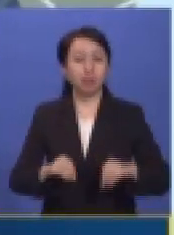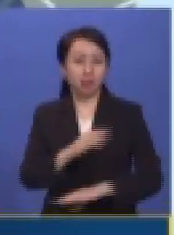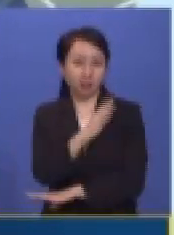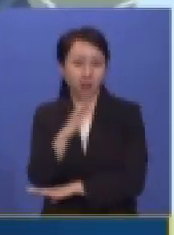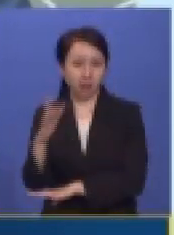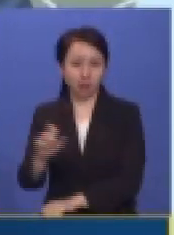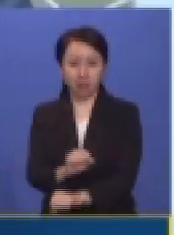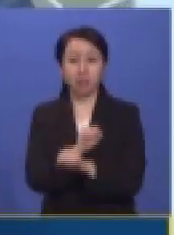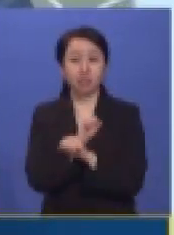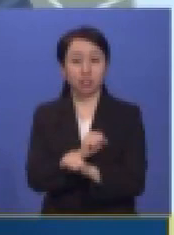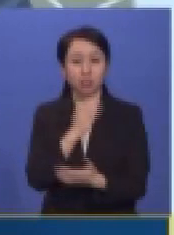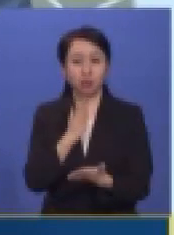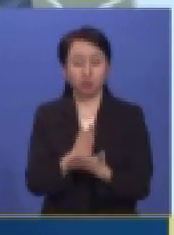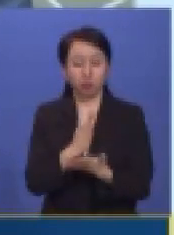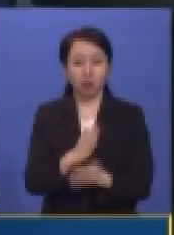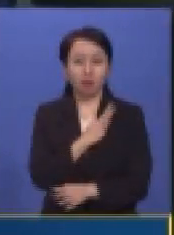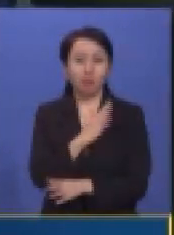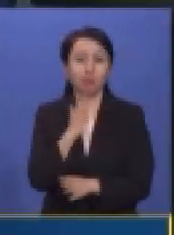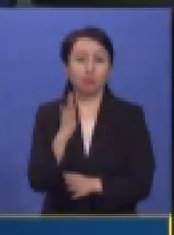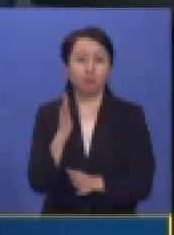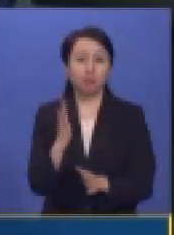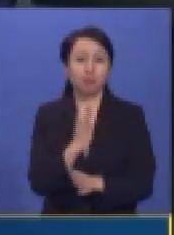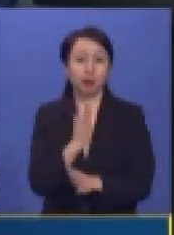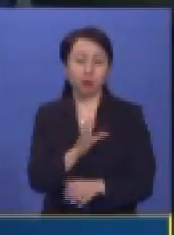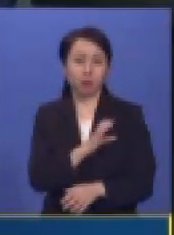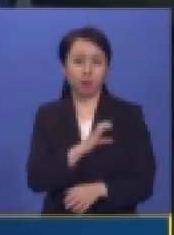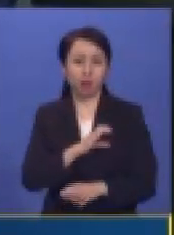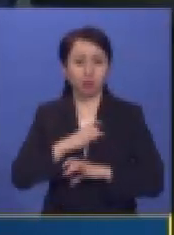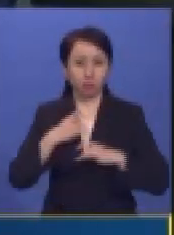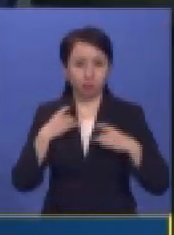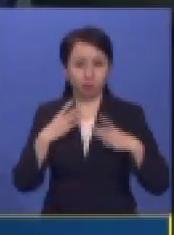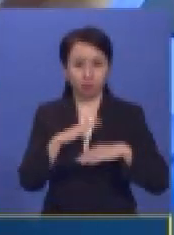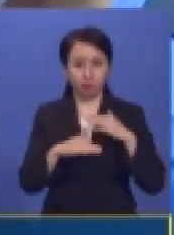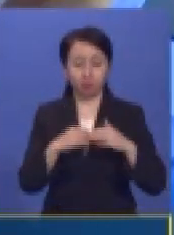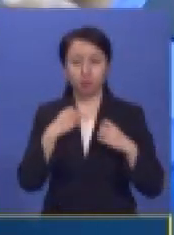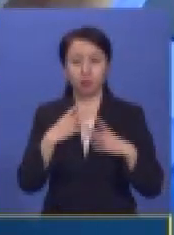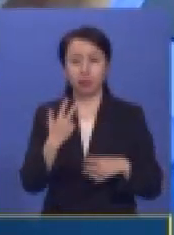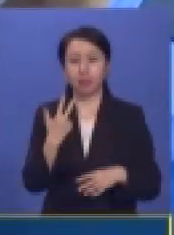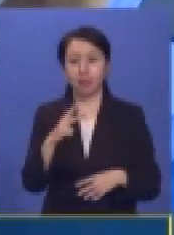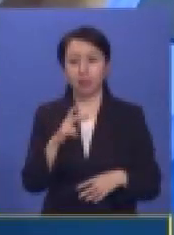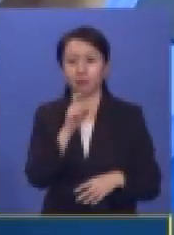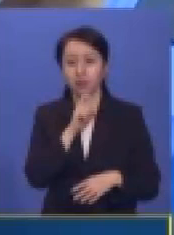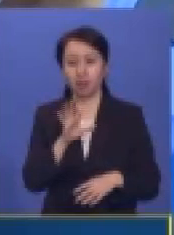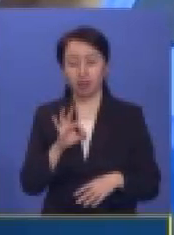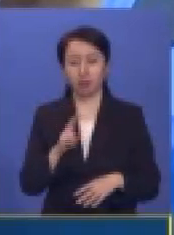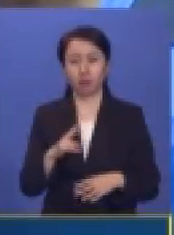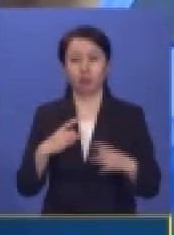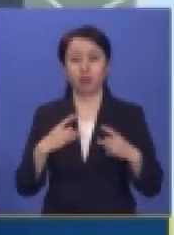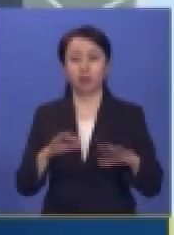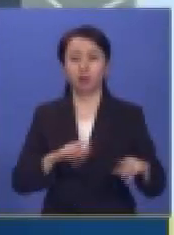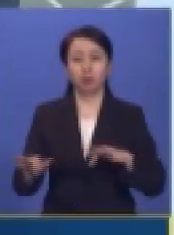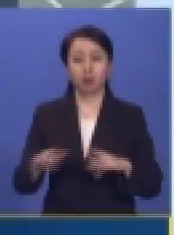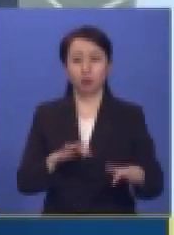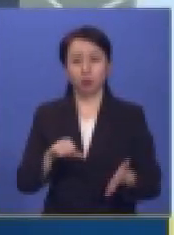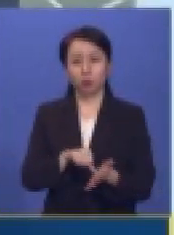насаждений и защита уже имеющегося природного богатства, отмечают свой профессиональный праздник в третье воскресенье октября. В торжественном